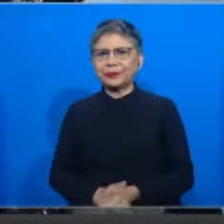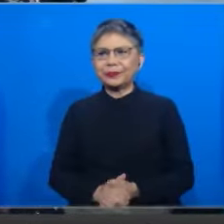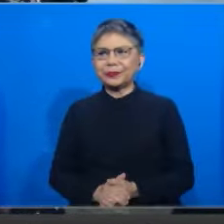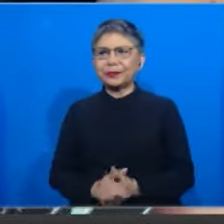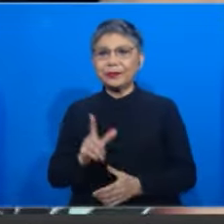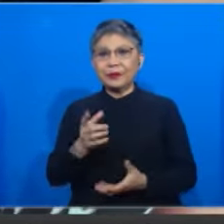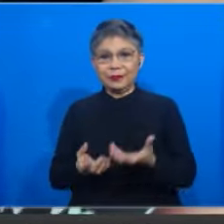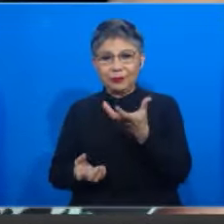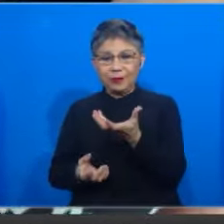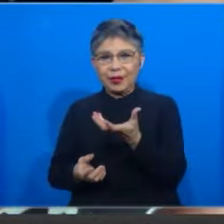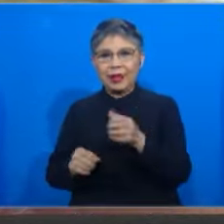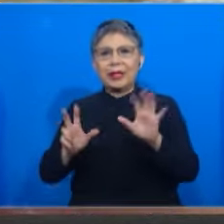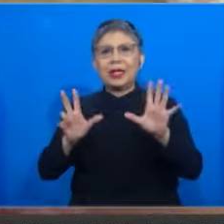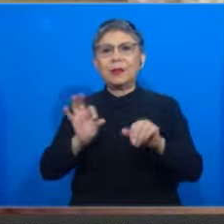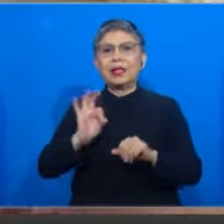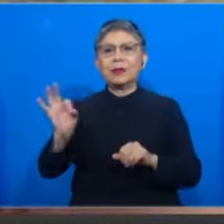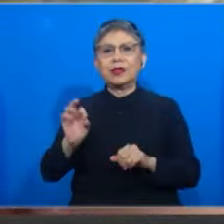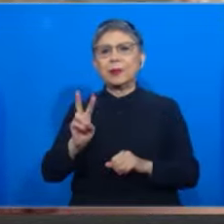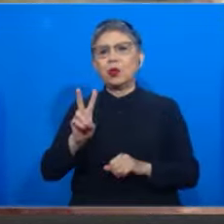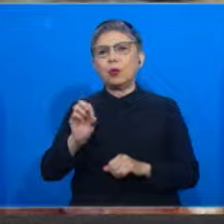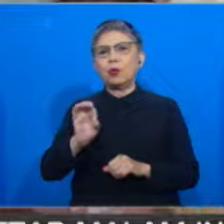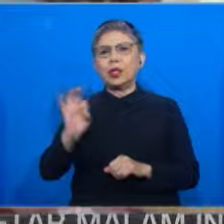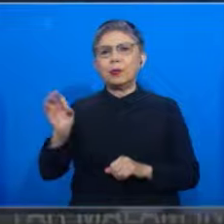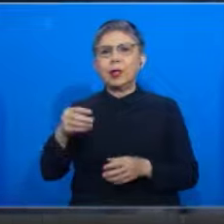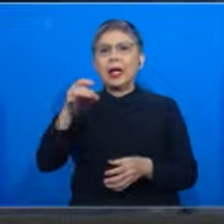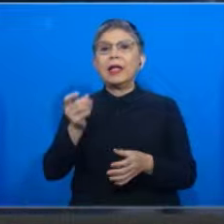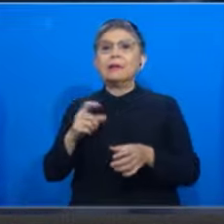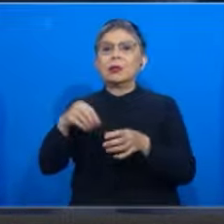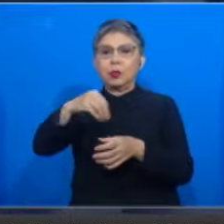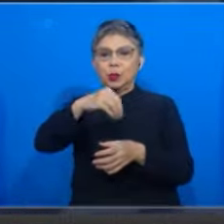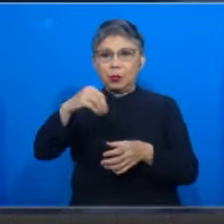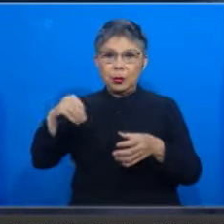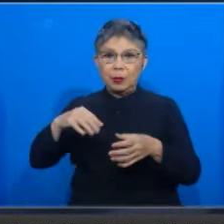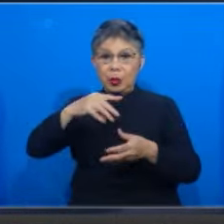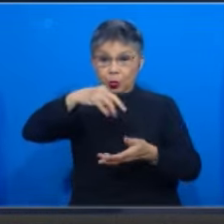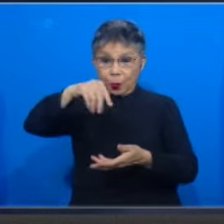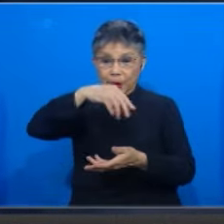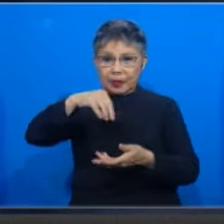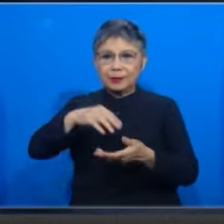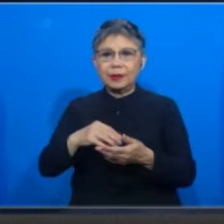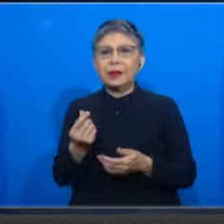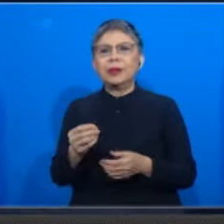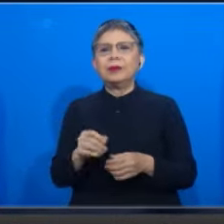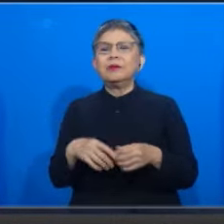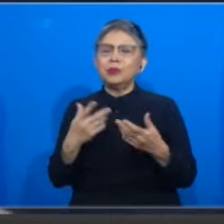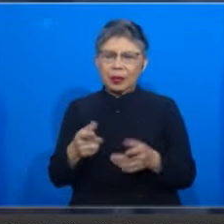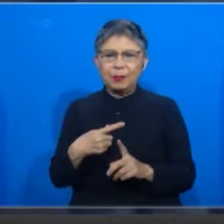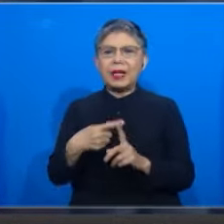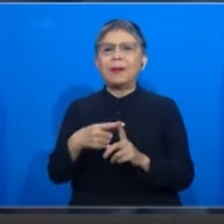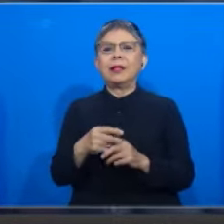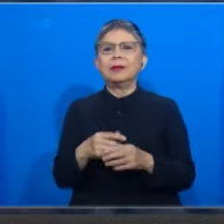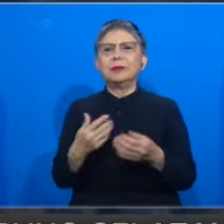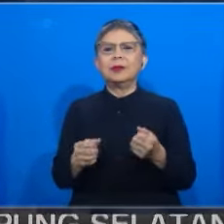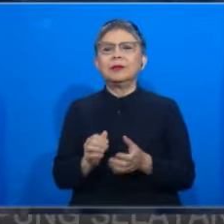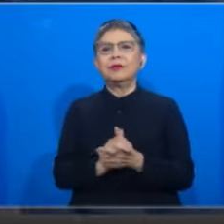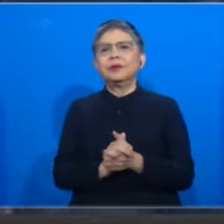Seporsi getas dijual Rp8.000 hingga Rp20.000. Kalau mau ditambah topping, uang yang harus dibayarkan juga bertambah